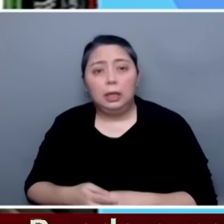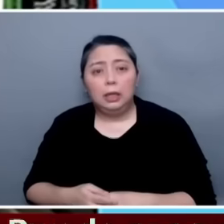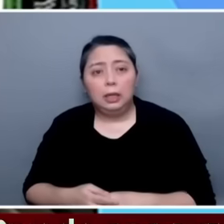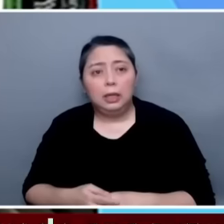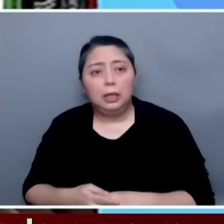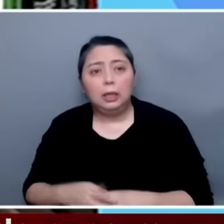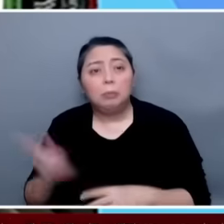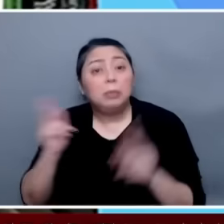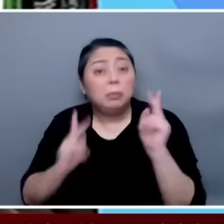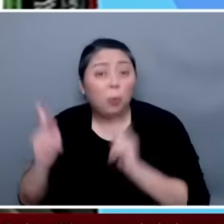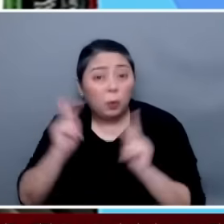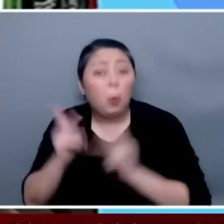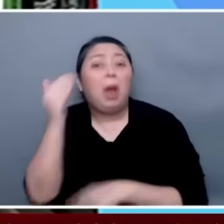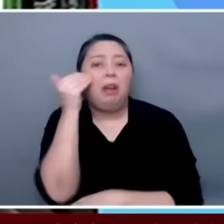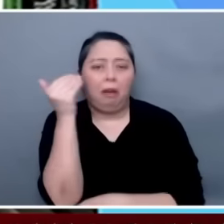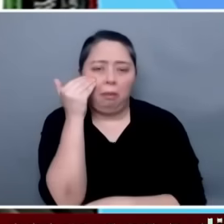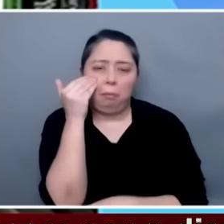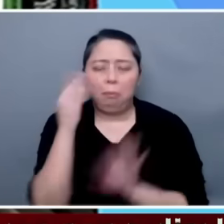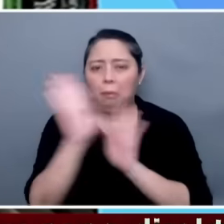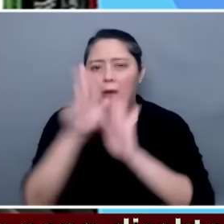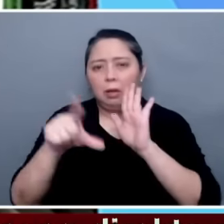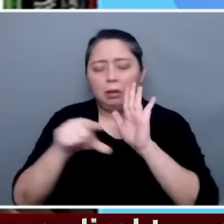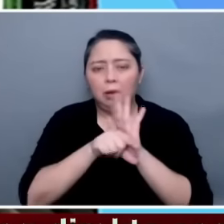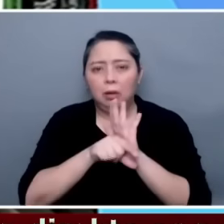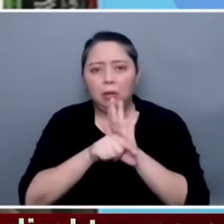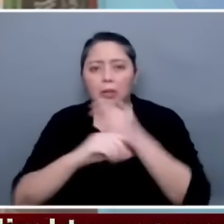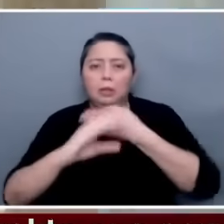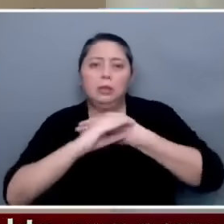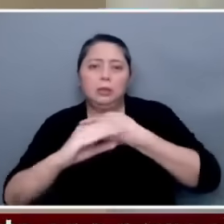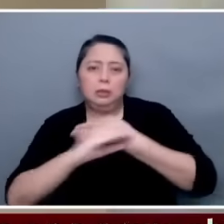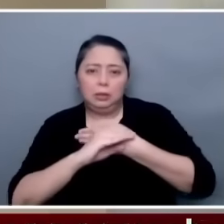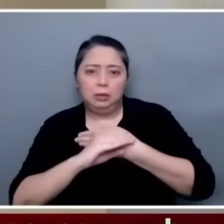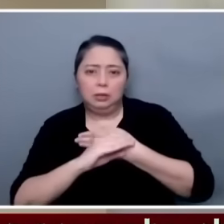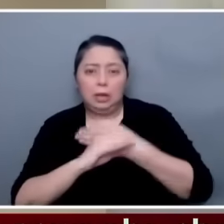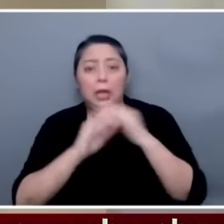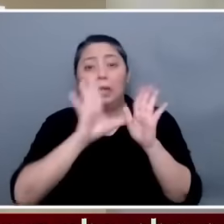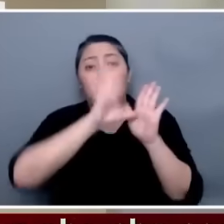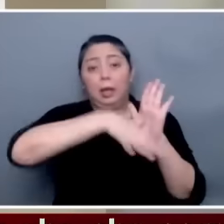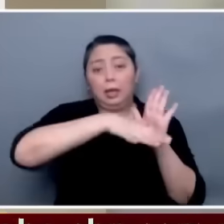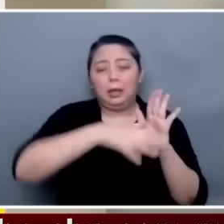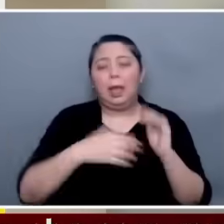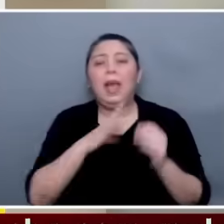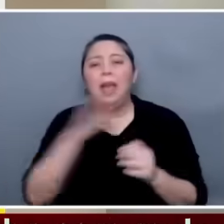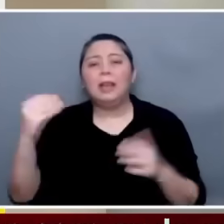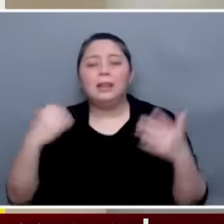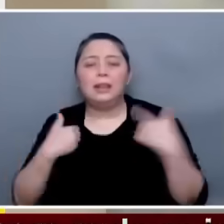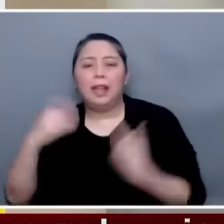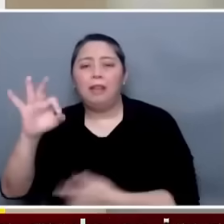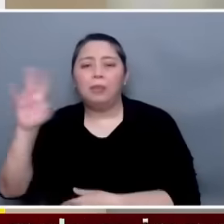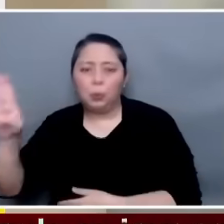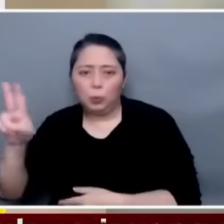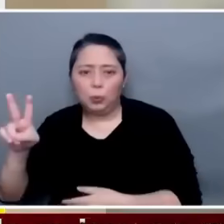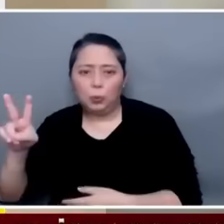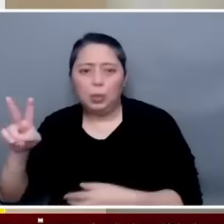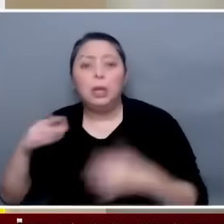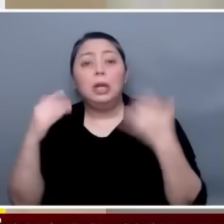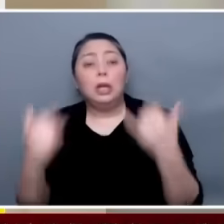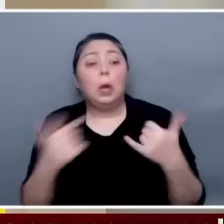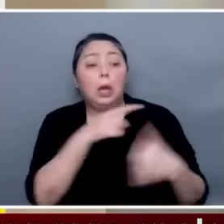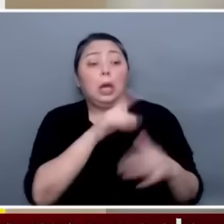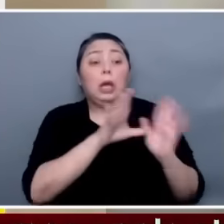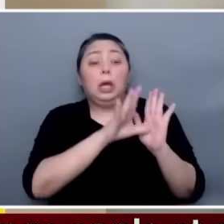privy to the contract between COMELEC and F2. Aminado naman ng COMELEC na may track record ng